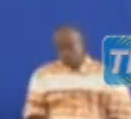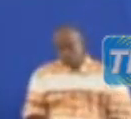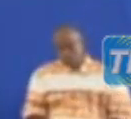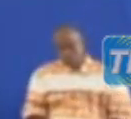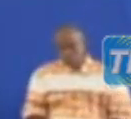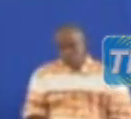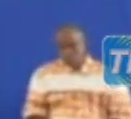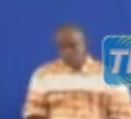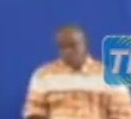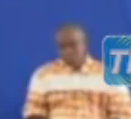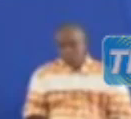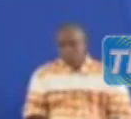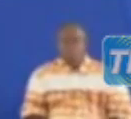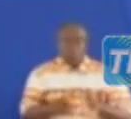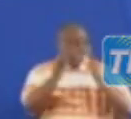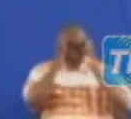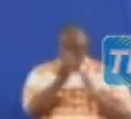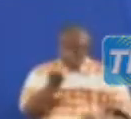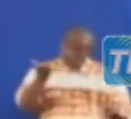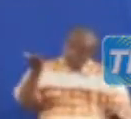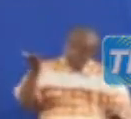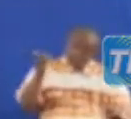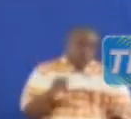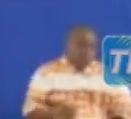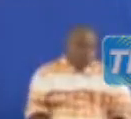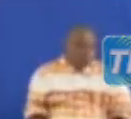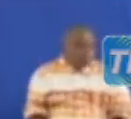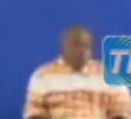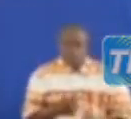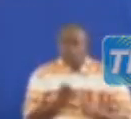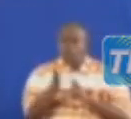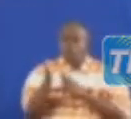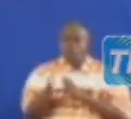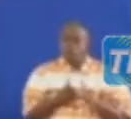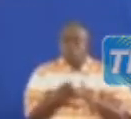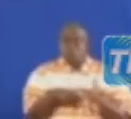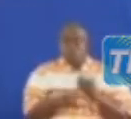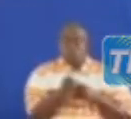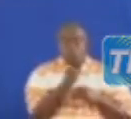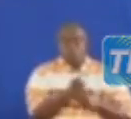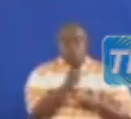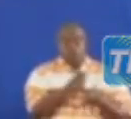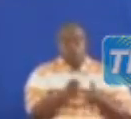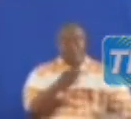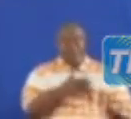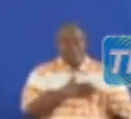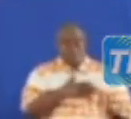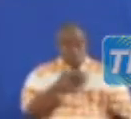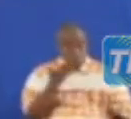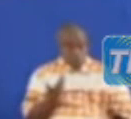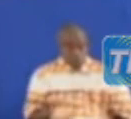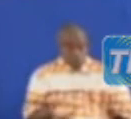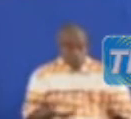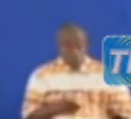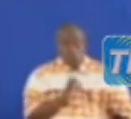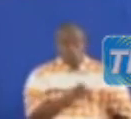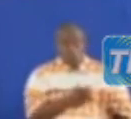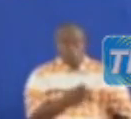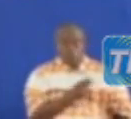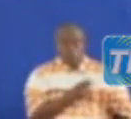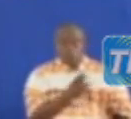System. Mheshimiwa Spika, maandalizi ya mpango na bajeti ya ofisi ya Rais Temisemi kwa mwaka wa fedha